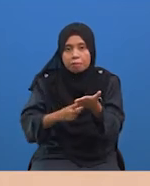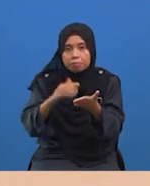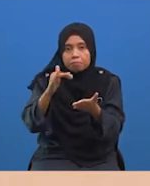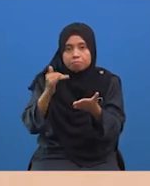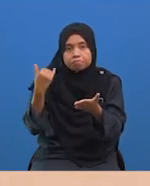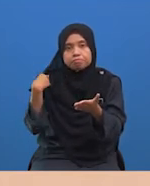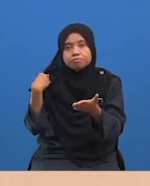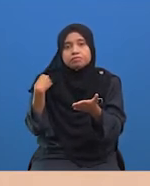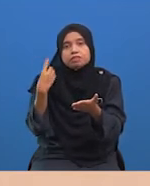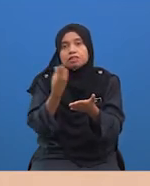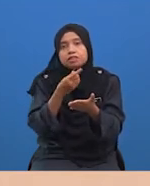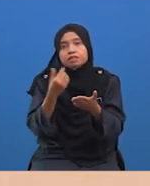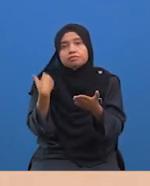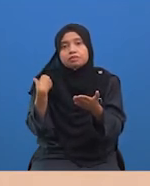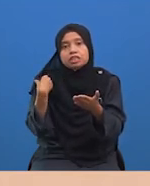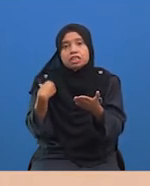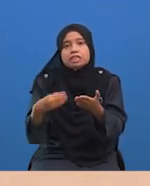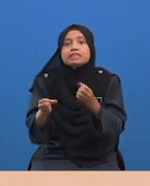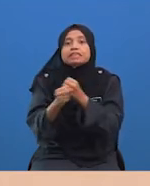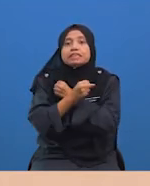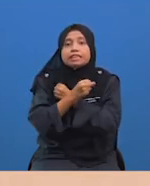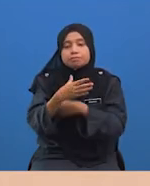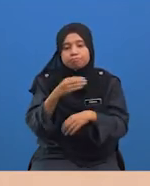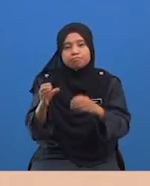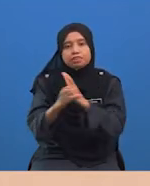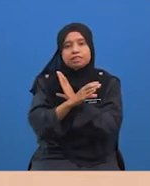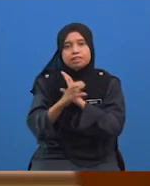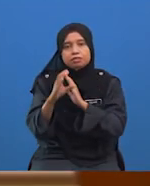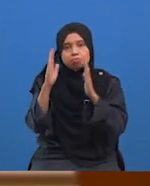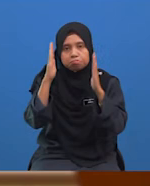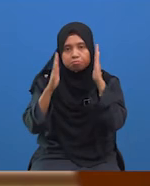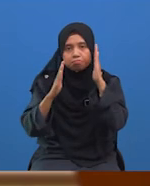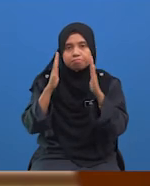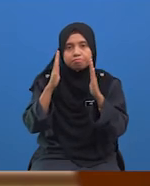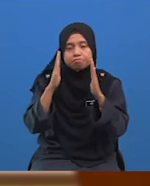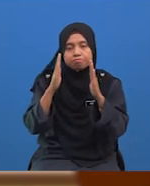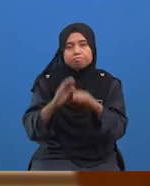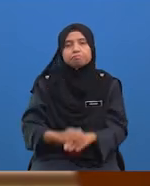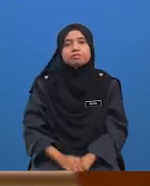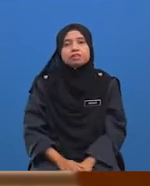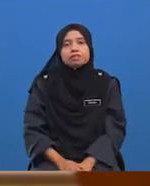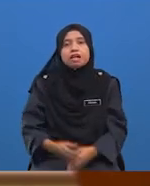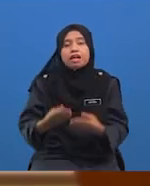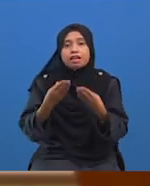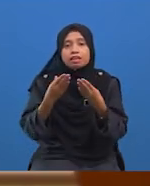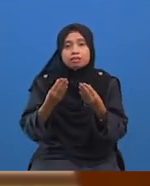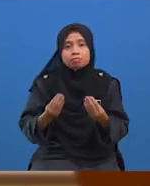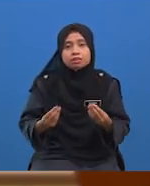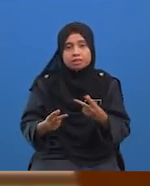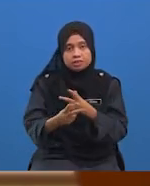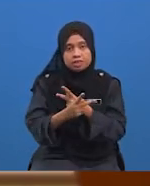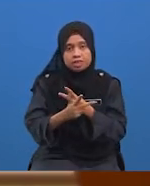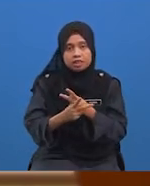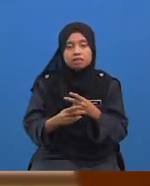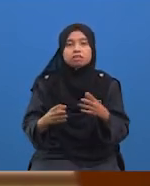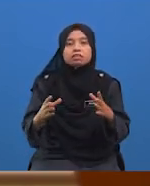kita. Sayangi dan cintailah negara kita Malaysia. sekian. Terima kasih. Moga